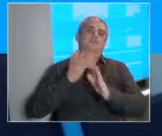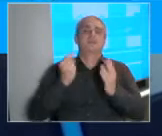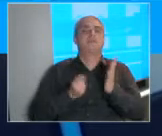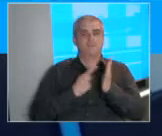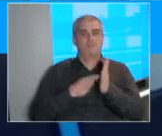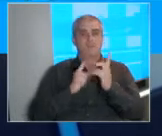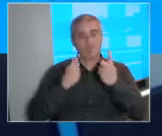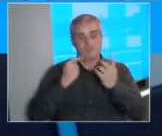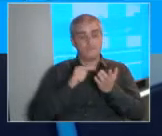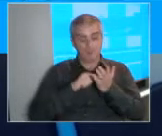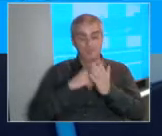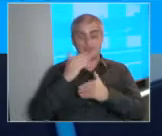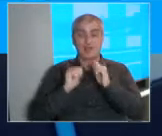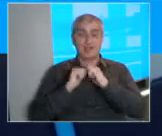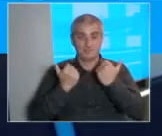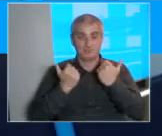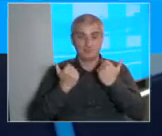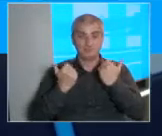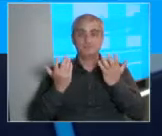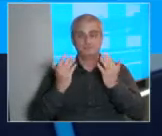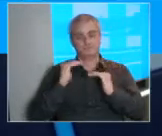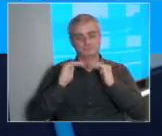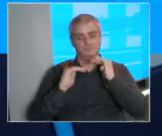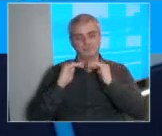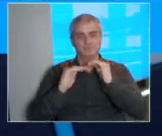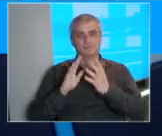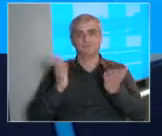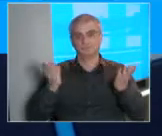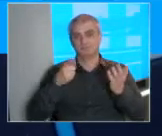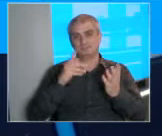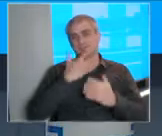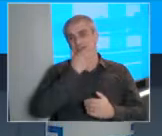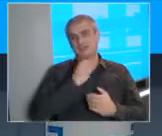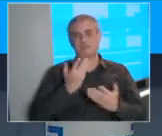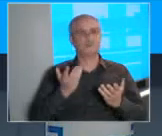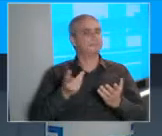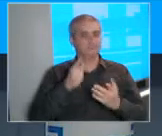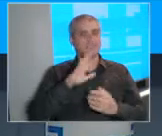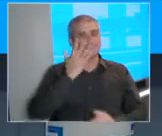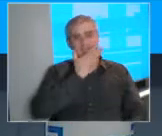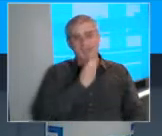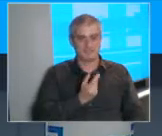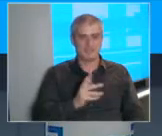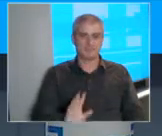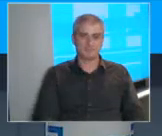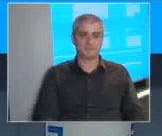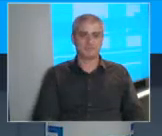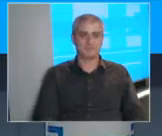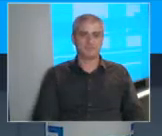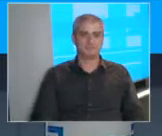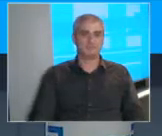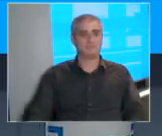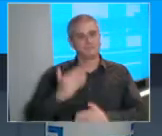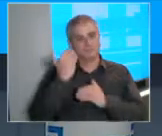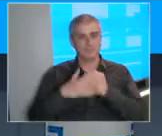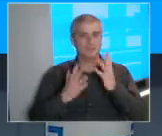פעמים קורה שדווקא בעקבות הליך הגירושין, איזה עניין. מתאזנים. יפה. וזה למה... הצד היפה בסיפור. זה הצד היפה, בדיוק. אז סיימנו בצד